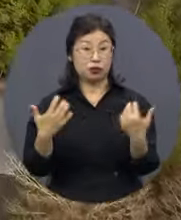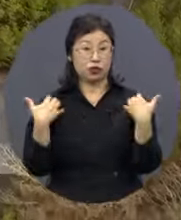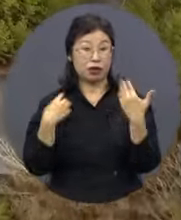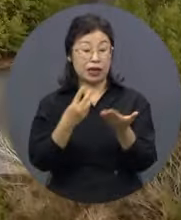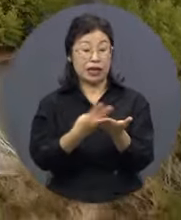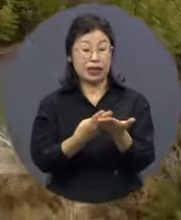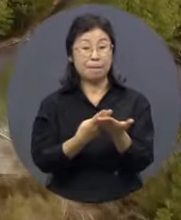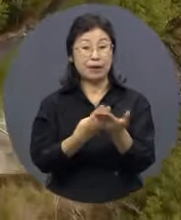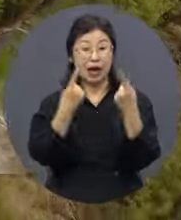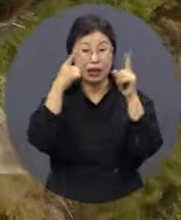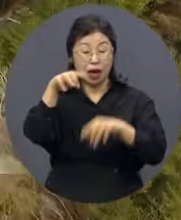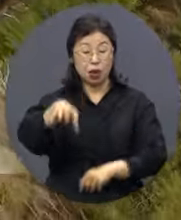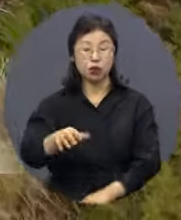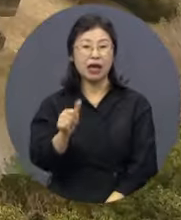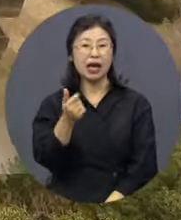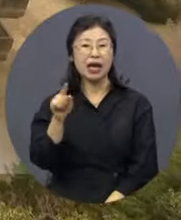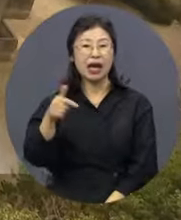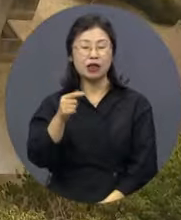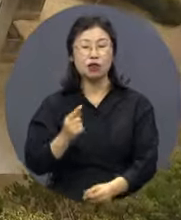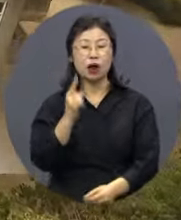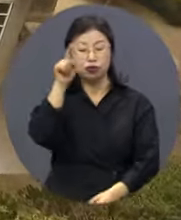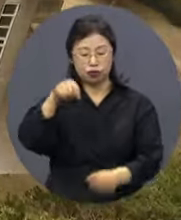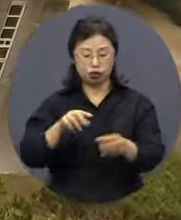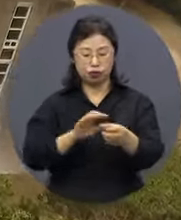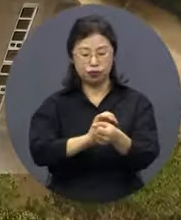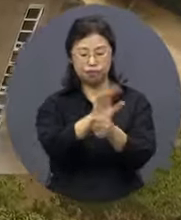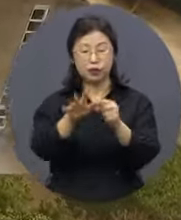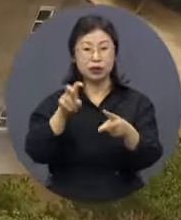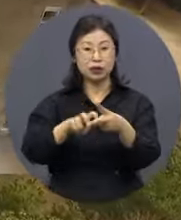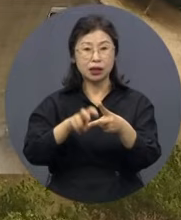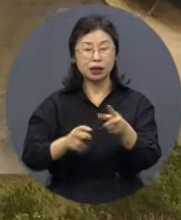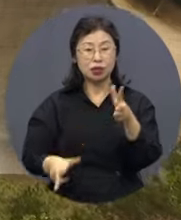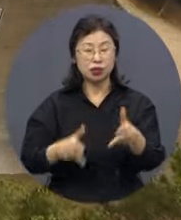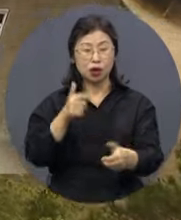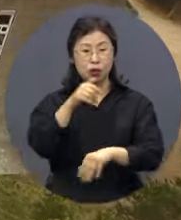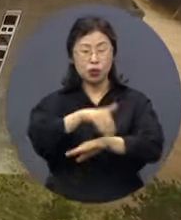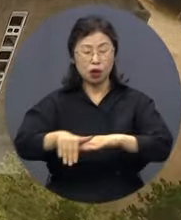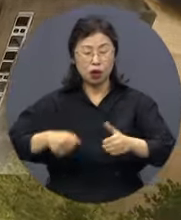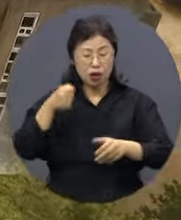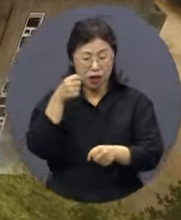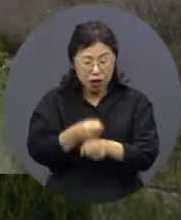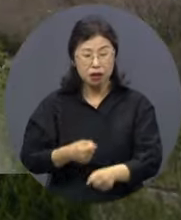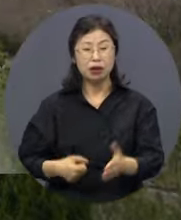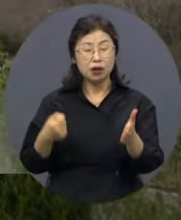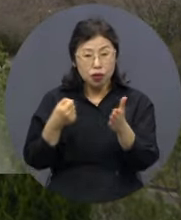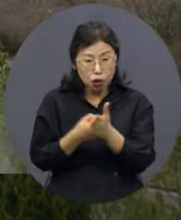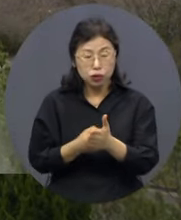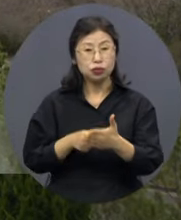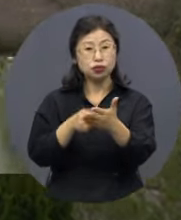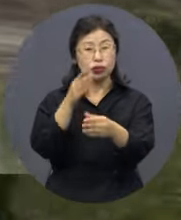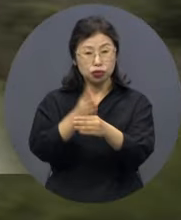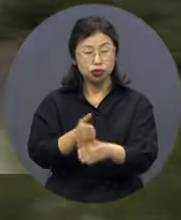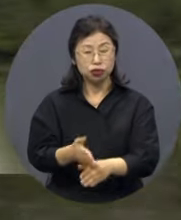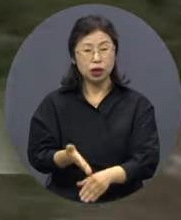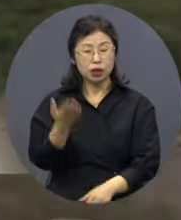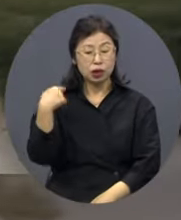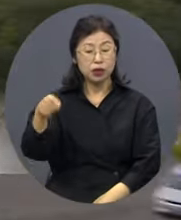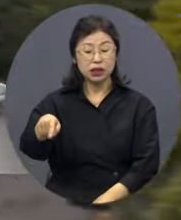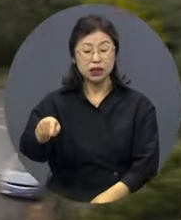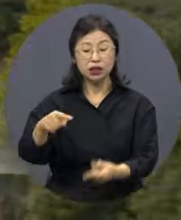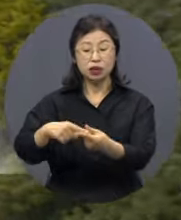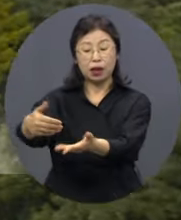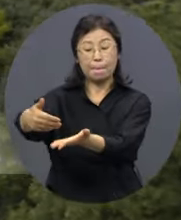탐라대 부지의 한화 우주센터를 짓는 사업계획이이 정 중이라며 지난 3월 수기 정책개발